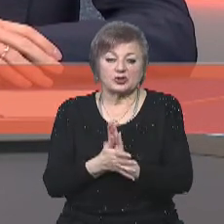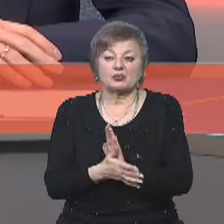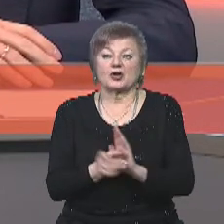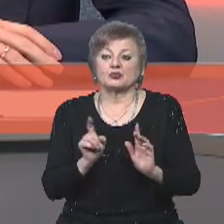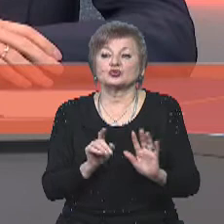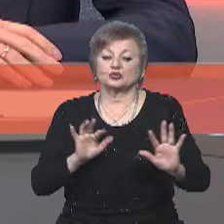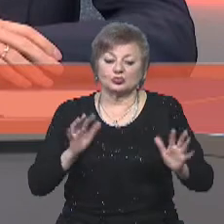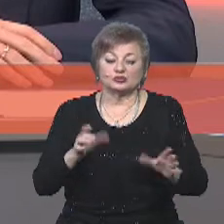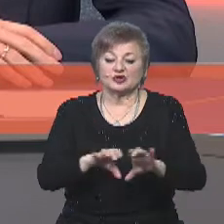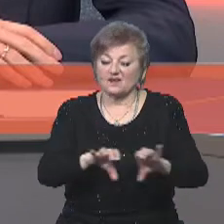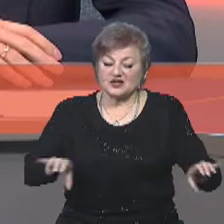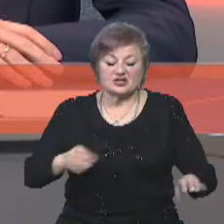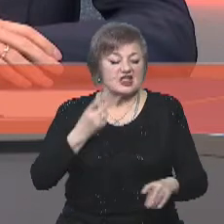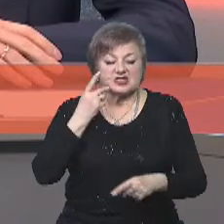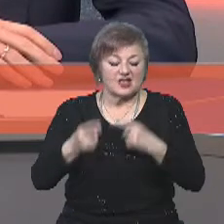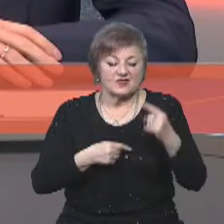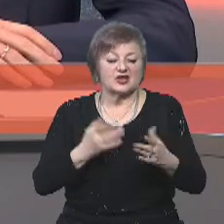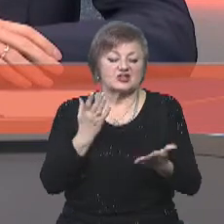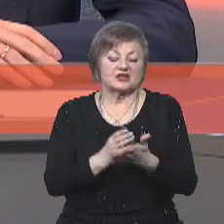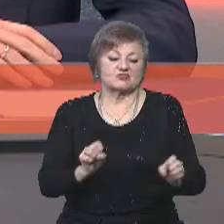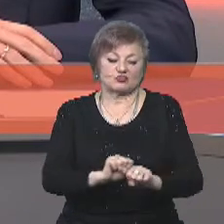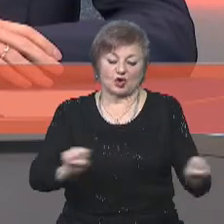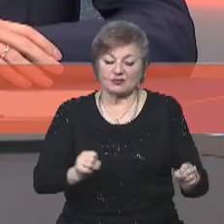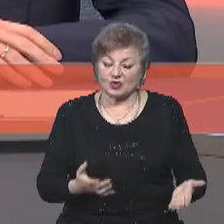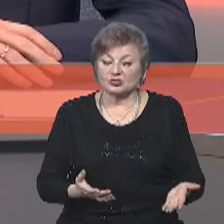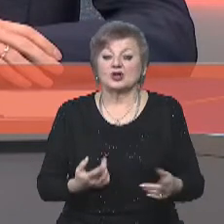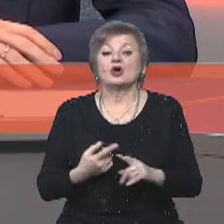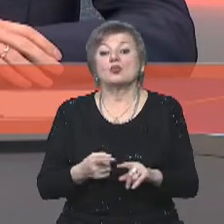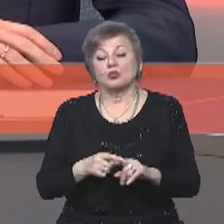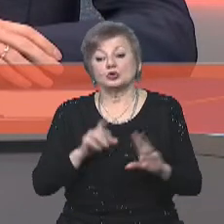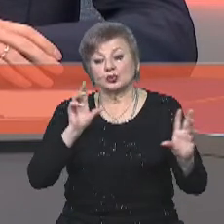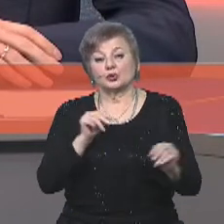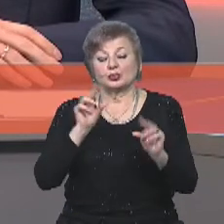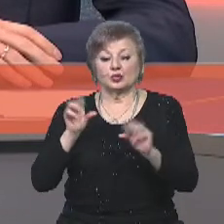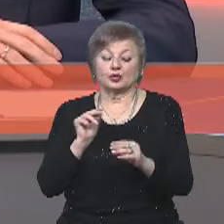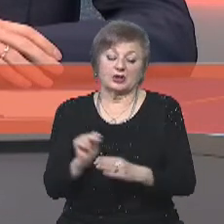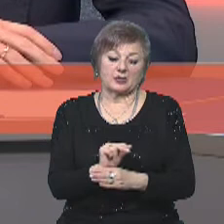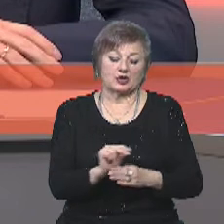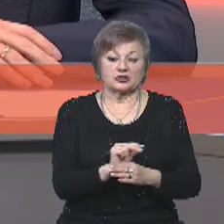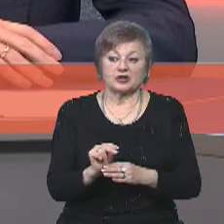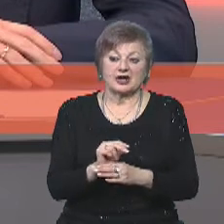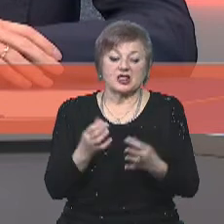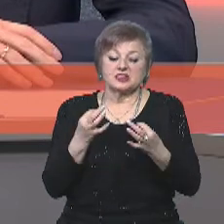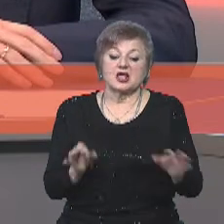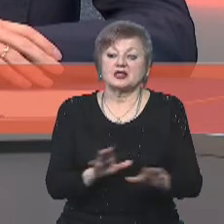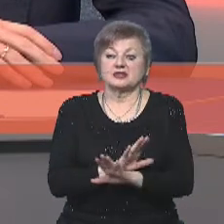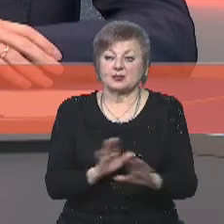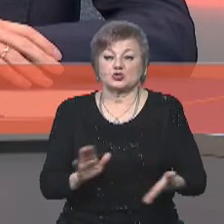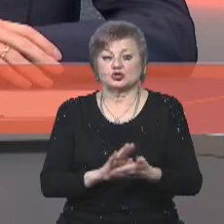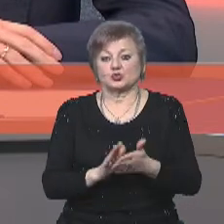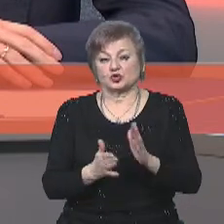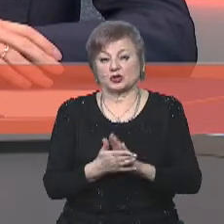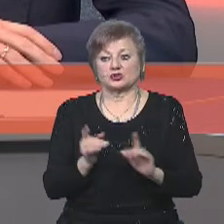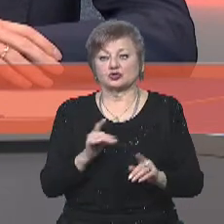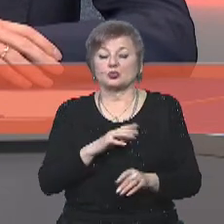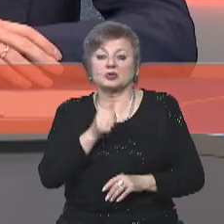трубопровод, он не вечен и где-то его порвет. Поэтому, но слава богу, устранили и не допустили там ситуацию, которая